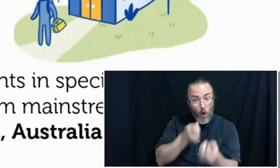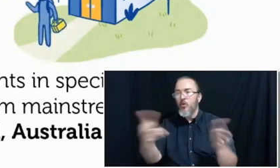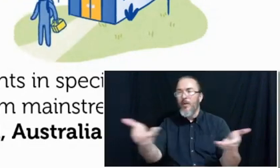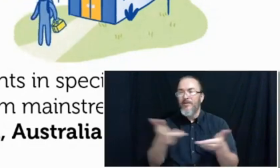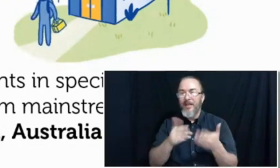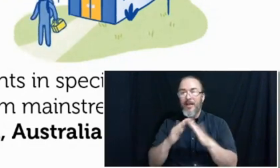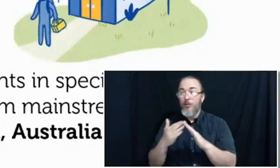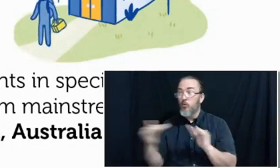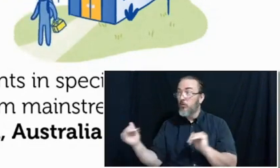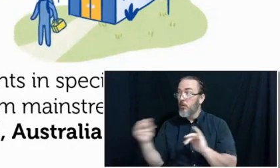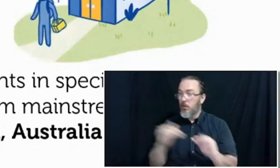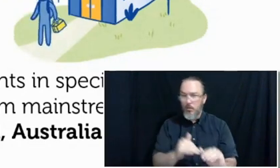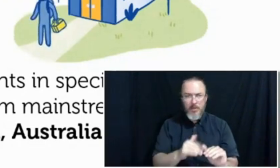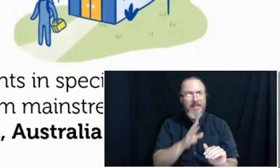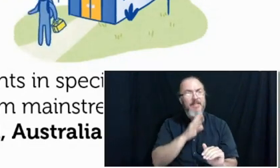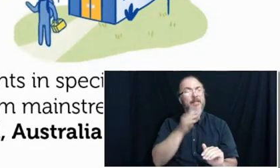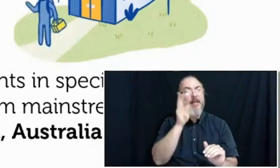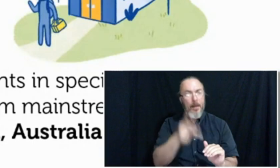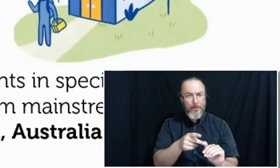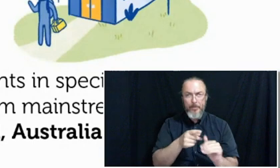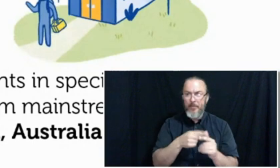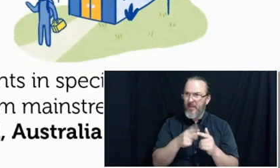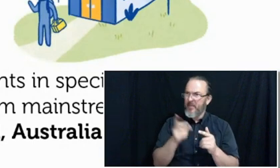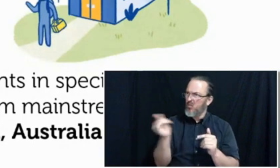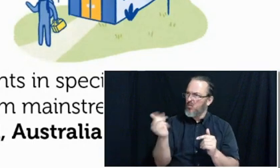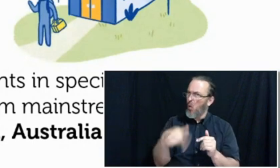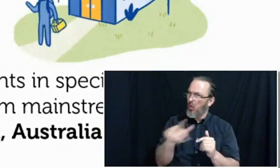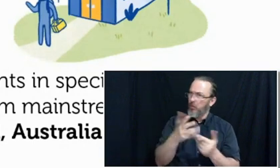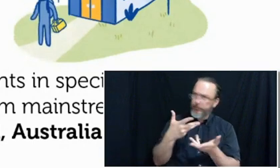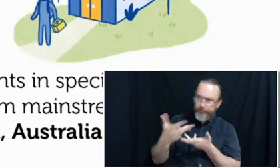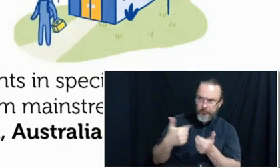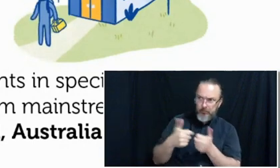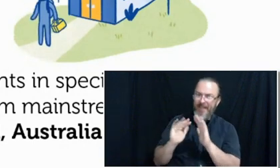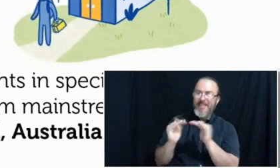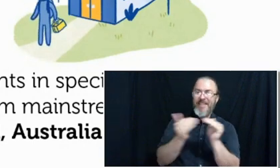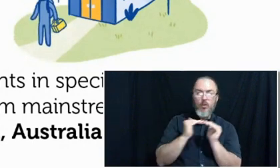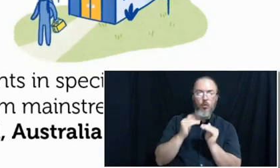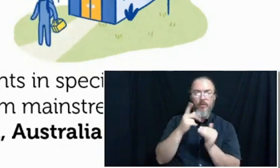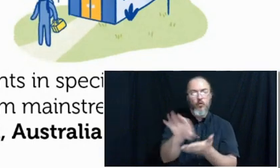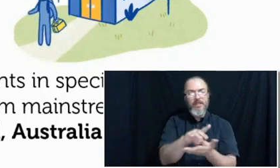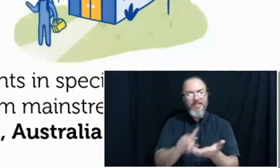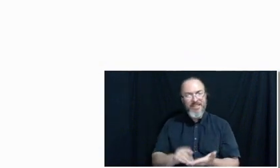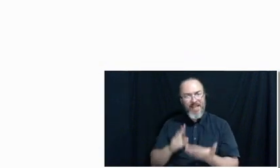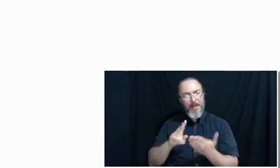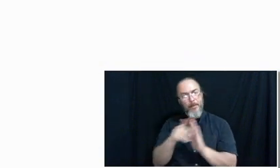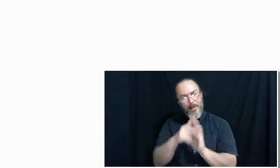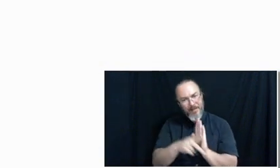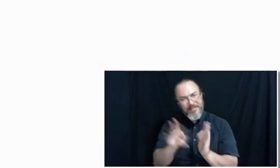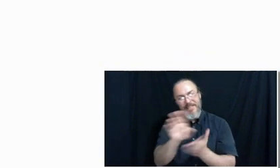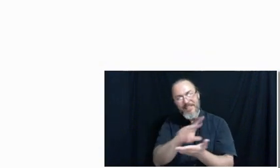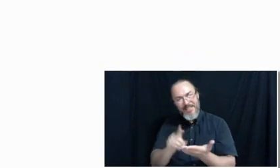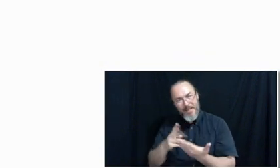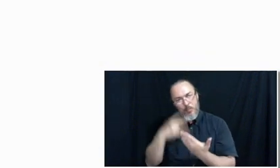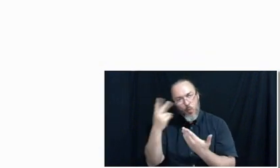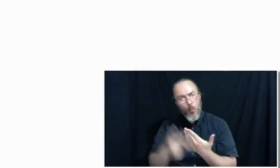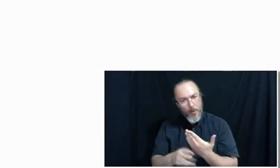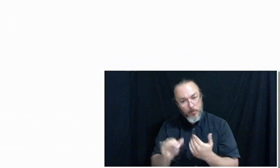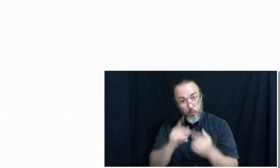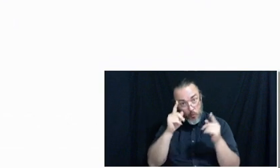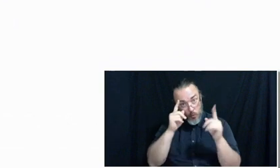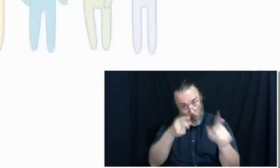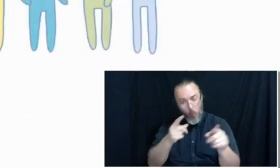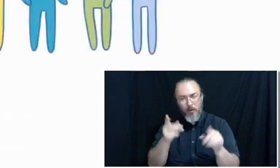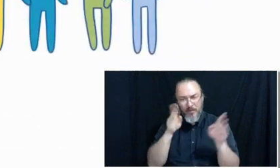enfants vulnérables ont exprimé leurs préoccupations, les traités sur un pied d'égalité pour au moment d'élaborer les politiques et les programmes sur l'inclusion dans l'éducation. L'inclusion dans